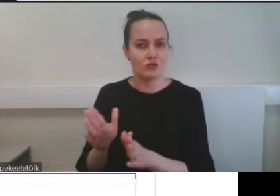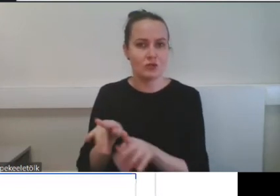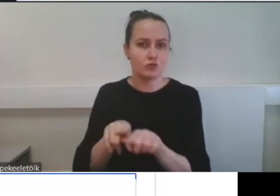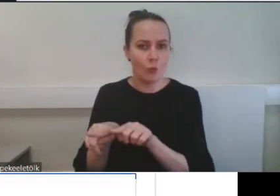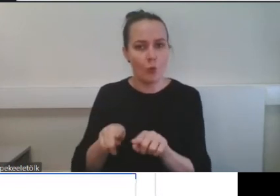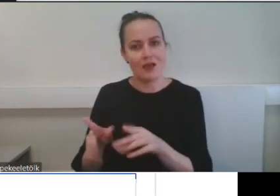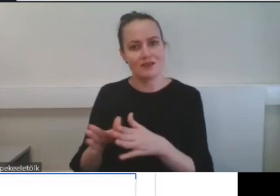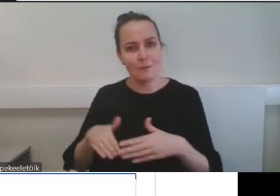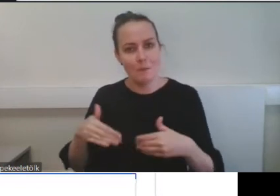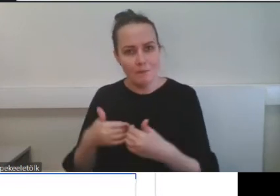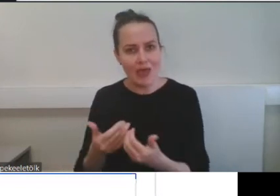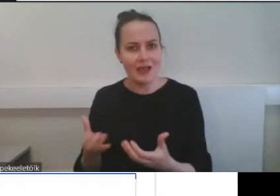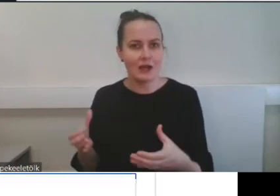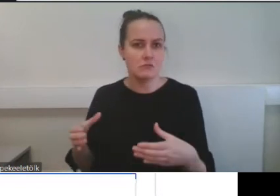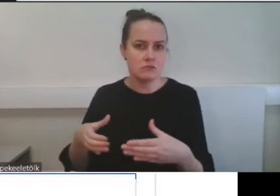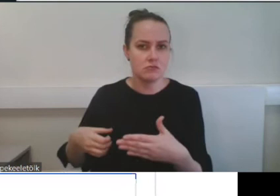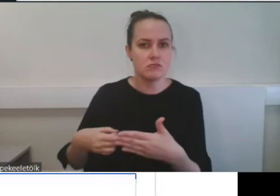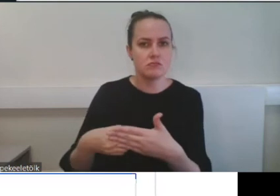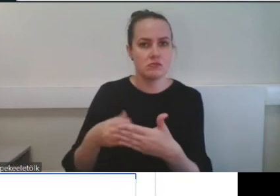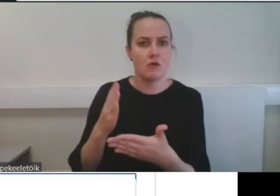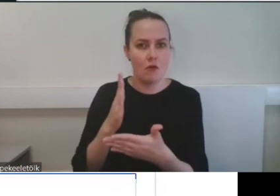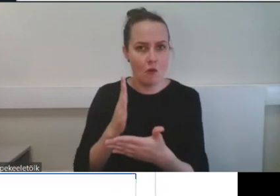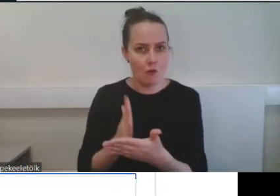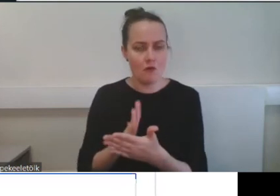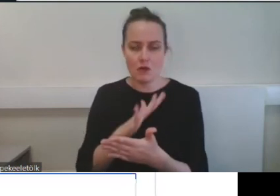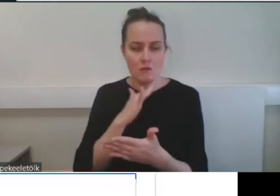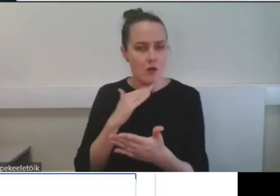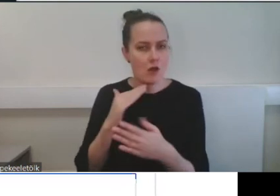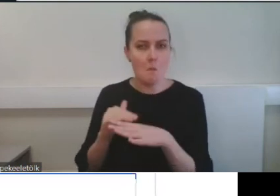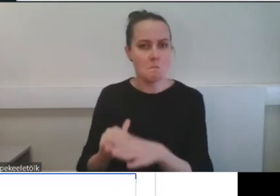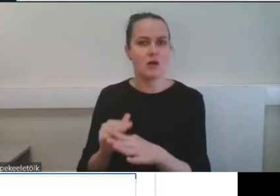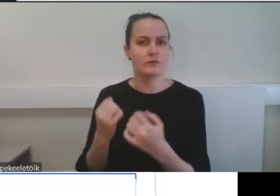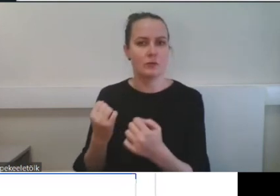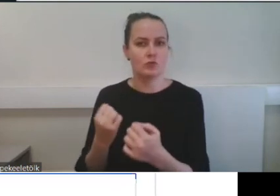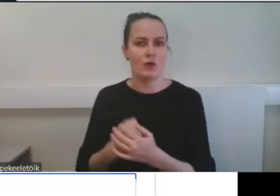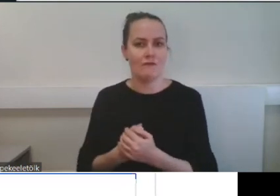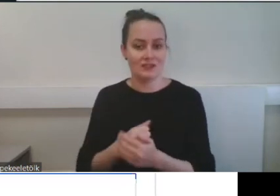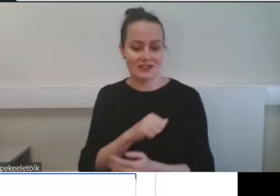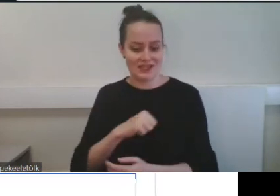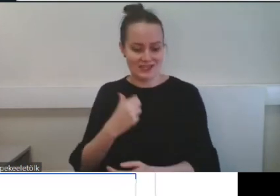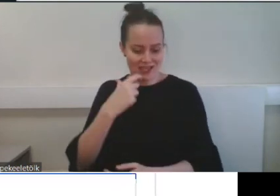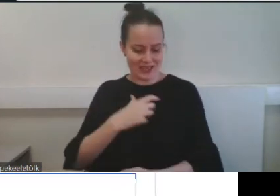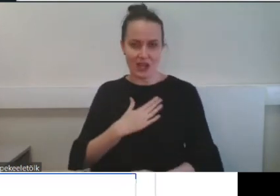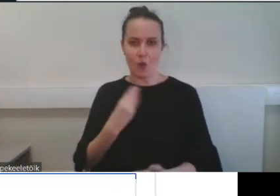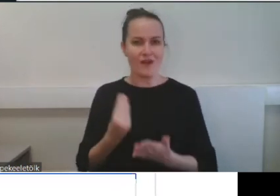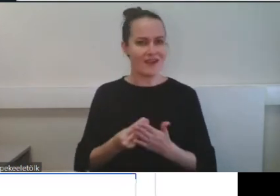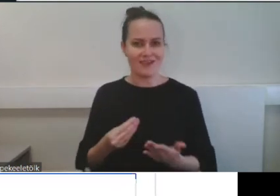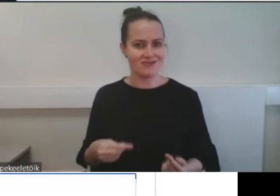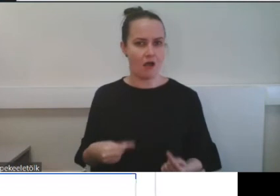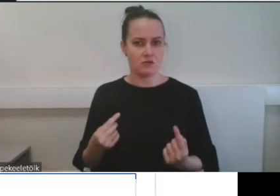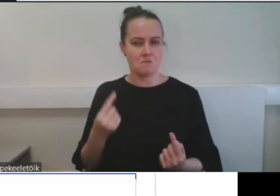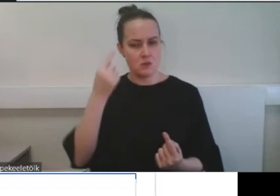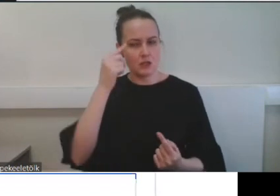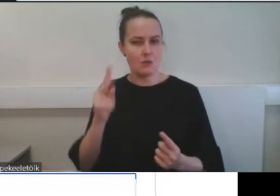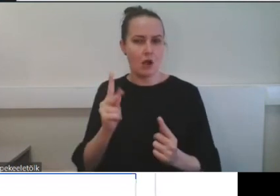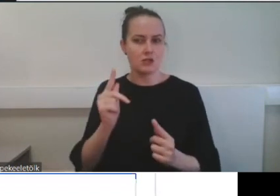liikumistest, et see on selline teema, mida kindlasti saaks soovikorral nagu edasi uurida. Aga nagu me siis jah näeme,